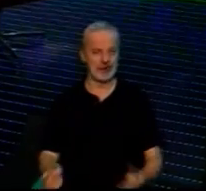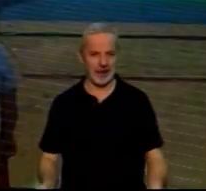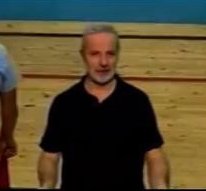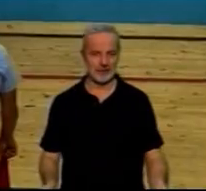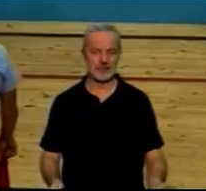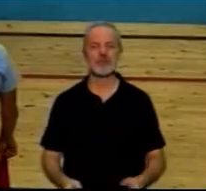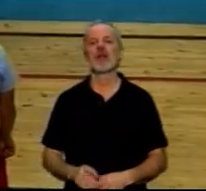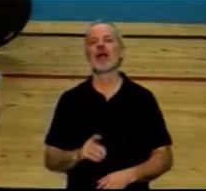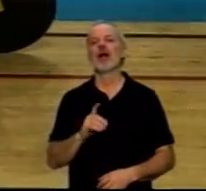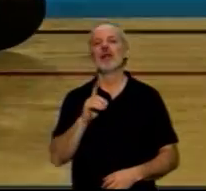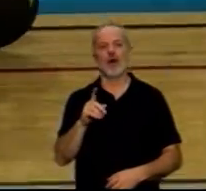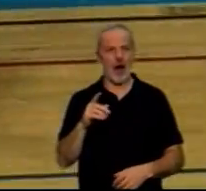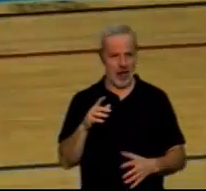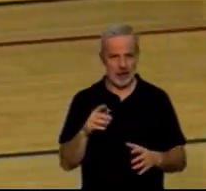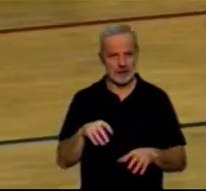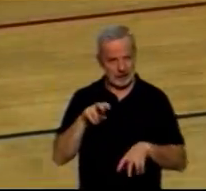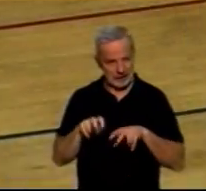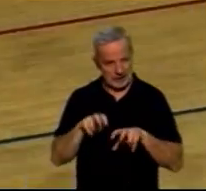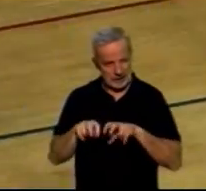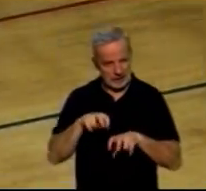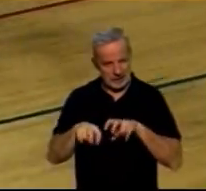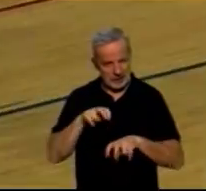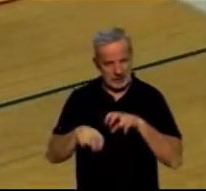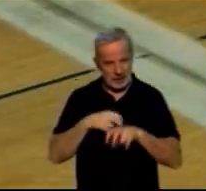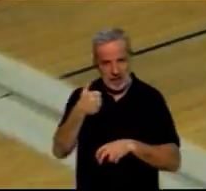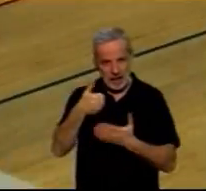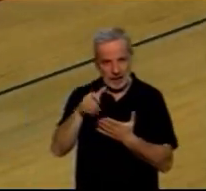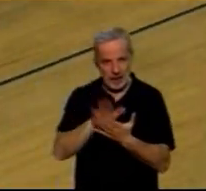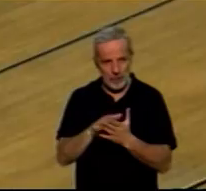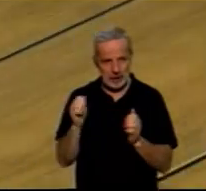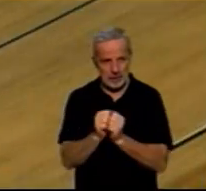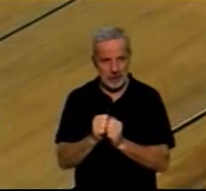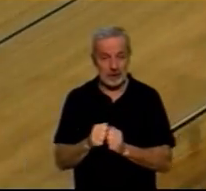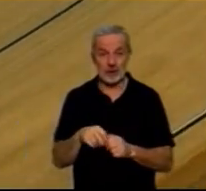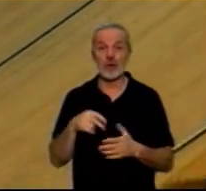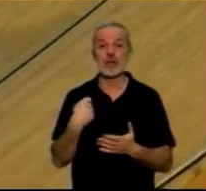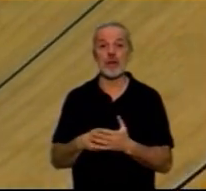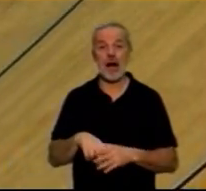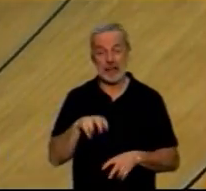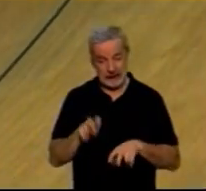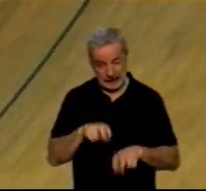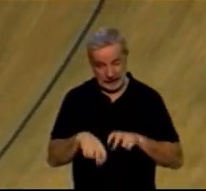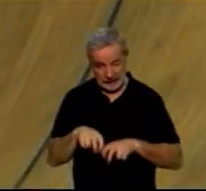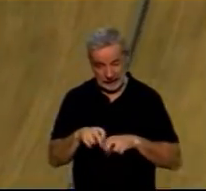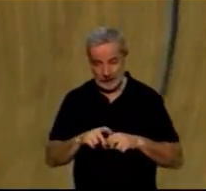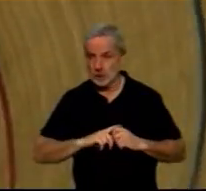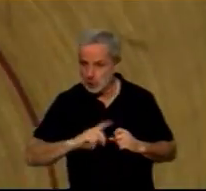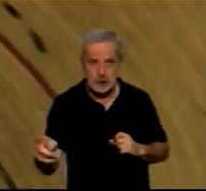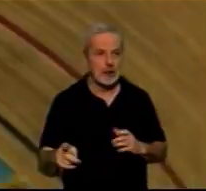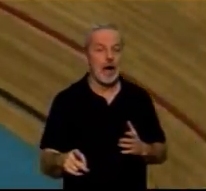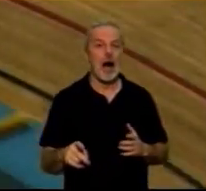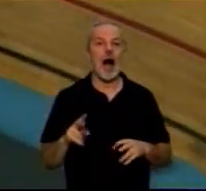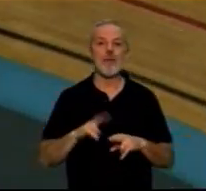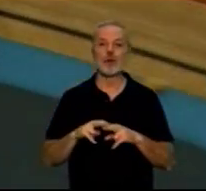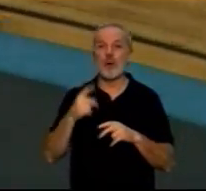věc, pevný kilometr, to je taky trošku specifická disciplína, protože vy dojedete a vlastně čekáte, teď se to rovná do pořadí, jak prožíváte